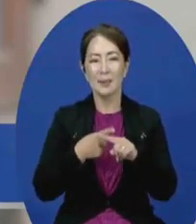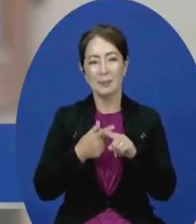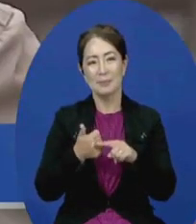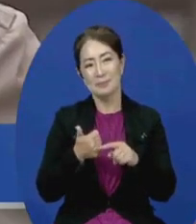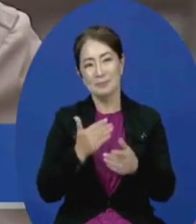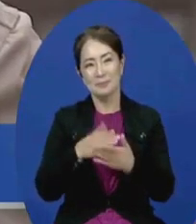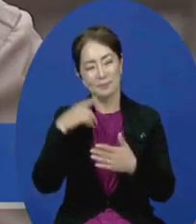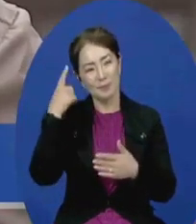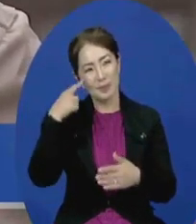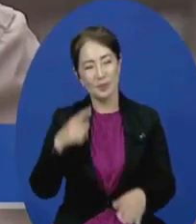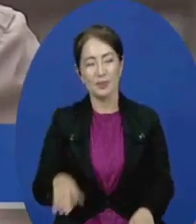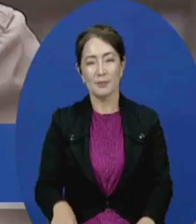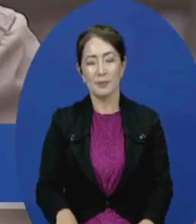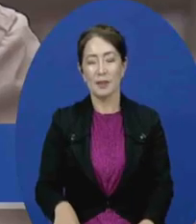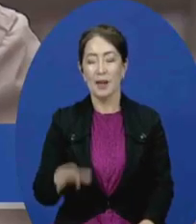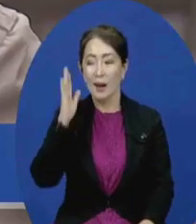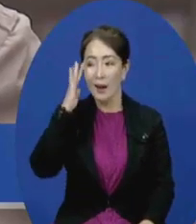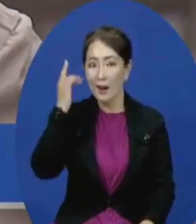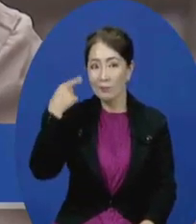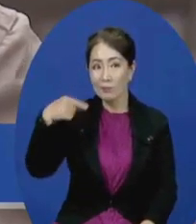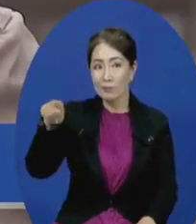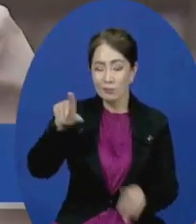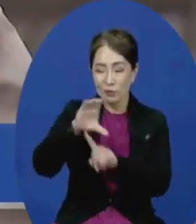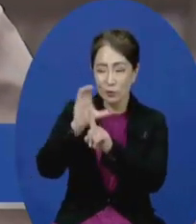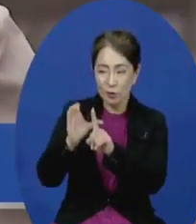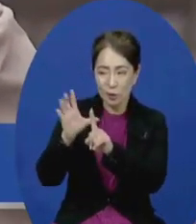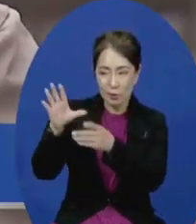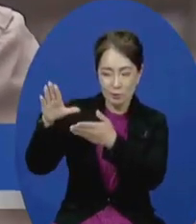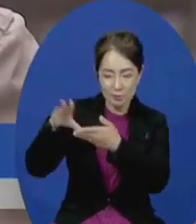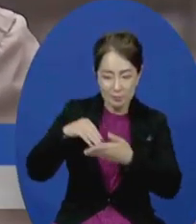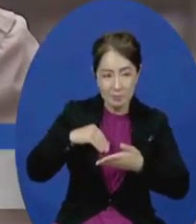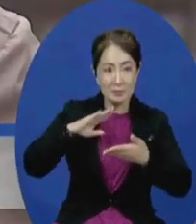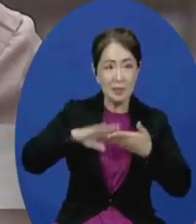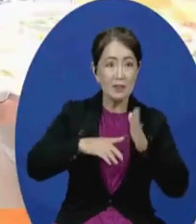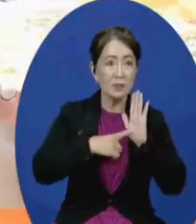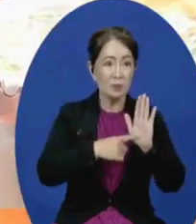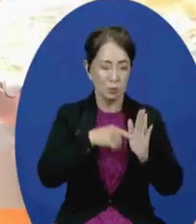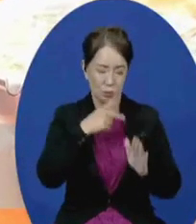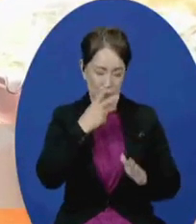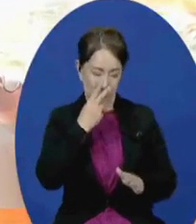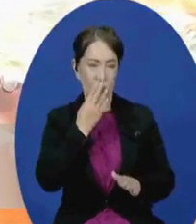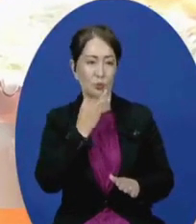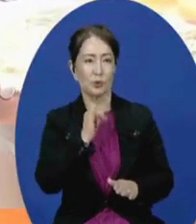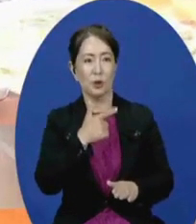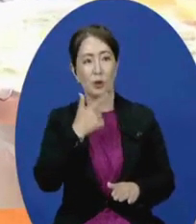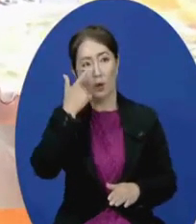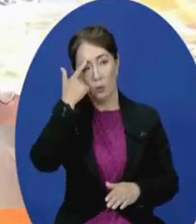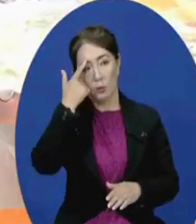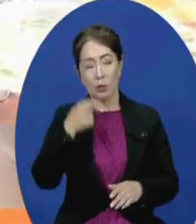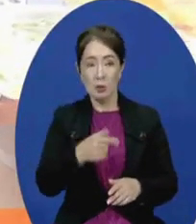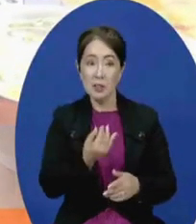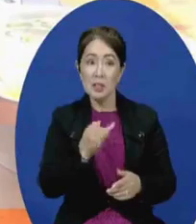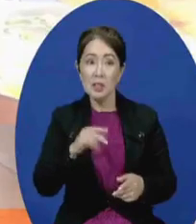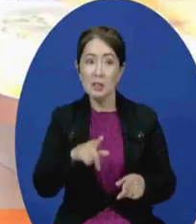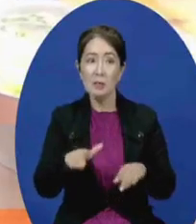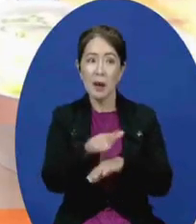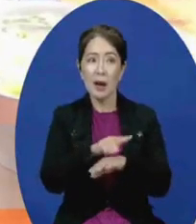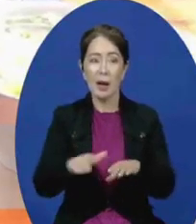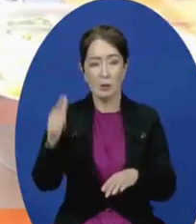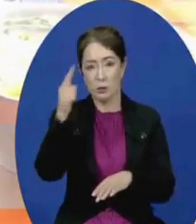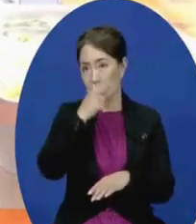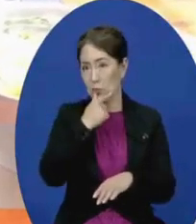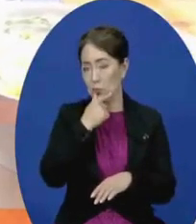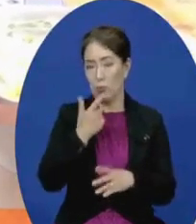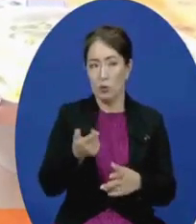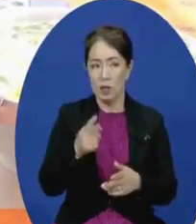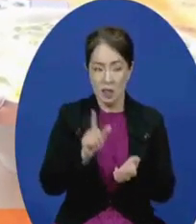нэмэрч юм шиг санагдаж байгаа. Бас нэг гадны соёлыг бас нэвтрүүлж байгаа гэж би харж байгаа байхгүй юу? Монголд ч одоо иймэрхүү газрууд айгүй ховор байгаа шүү